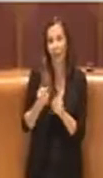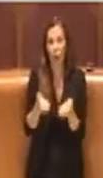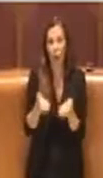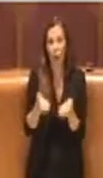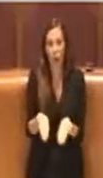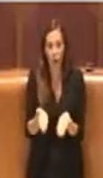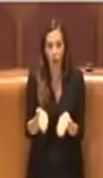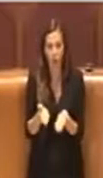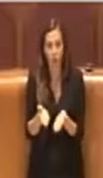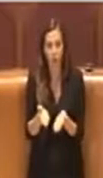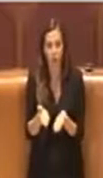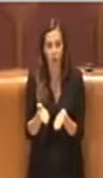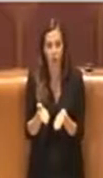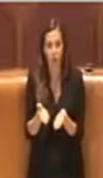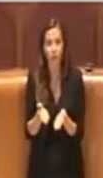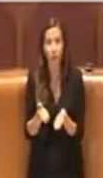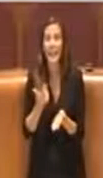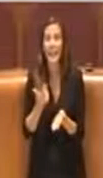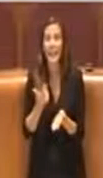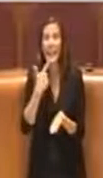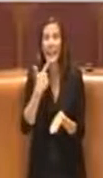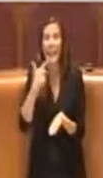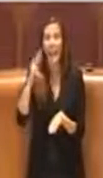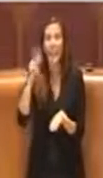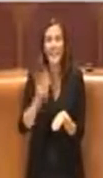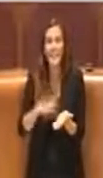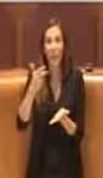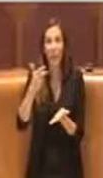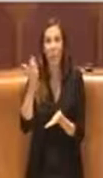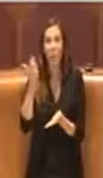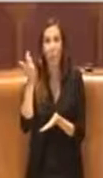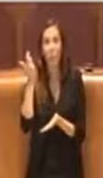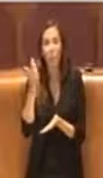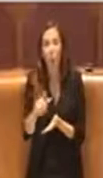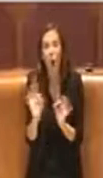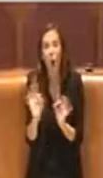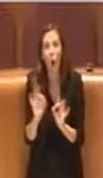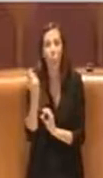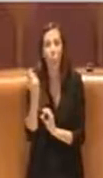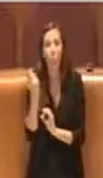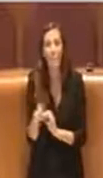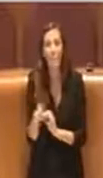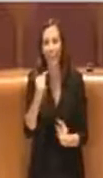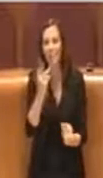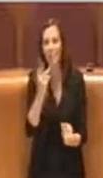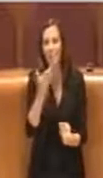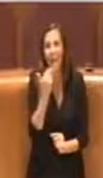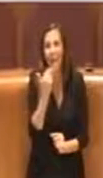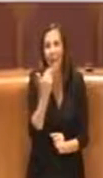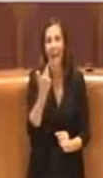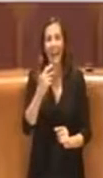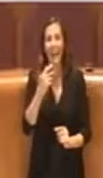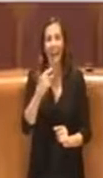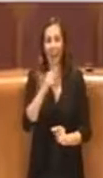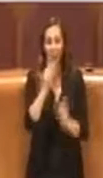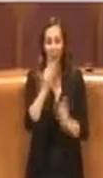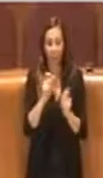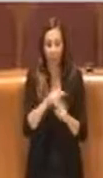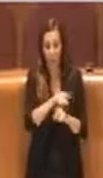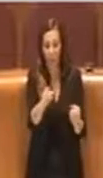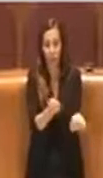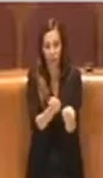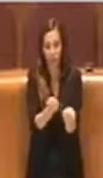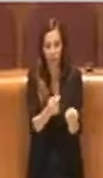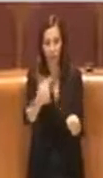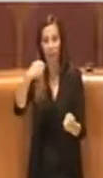è stata del tutto garantita a causa di una mancanza di dialogo con l'amministrazione, ma questa mancanza di